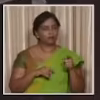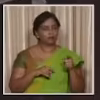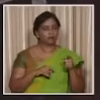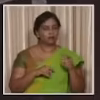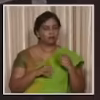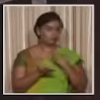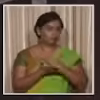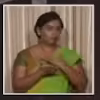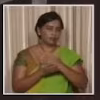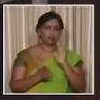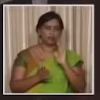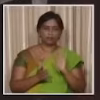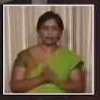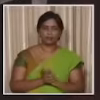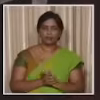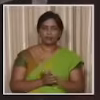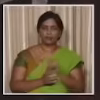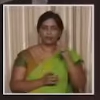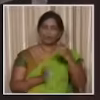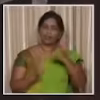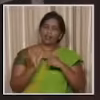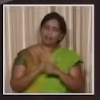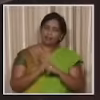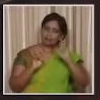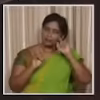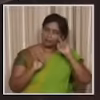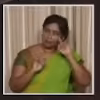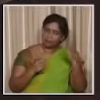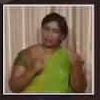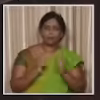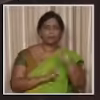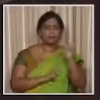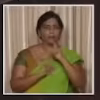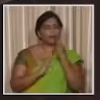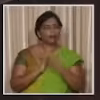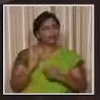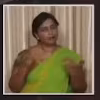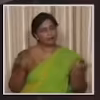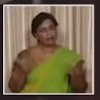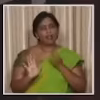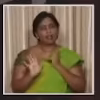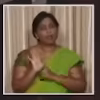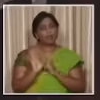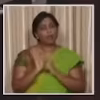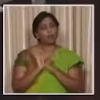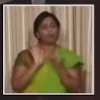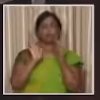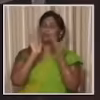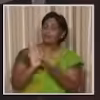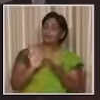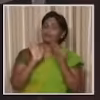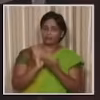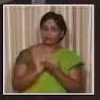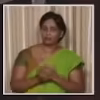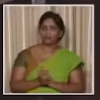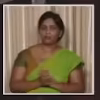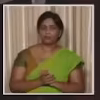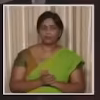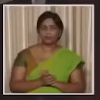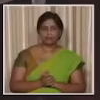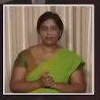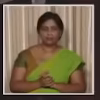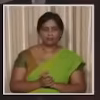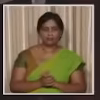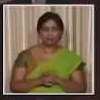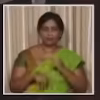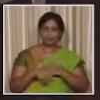මම වාද කරන්න එපා දැන් මේ තුමා දන්න පණතකුත් නැහැ. දන්න පාර්ලිමේන්තු මේකකුත් නැහැ. හැමදාම පොතක් උස්සගෙන කතා කරනවා. හරි. ඒ නිසා